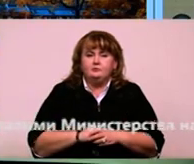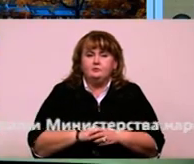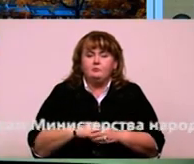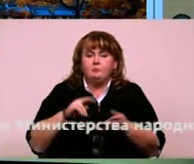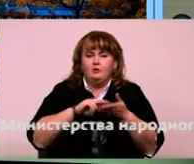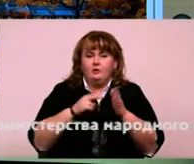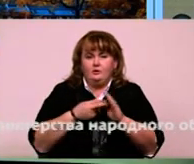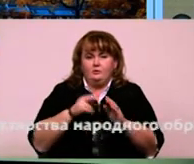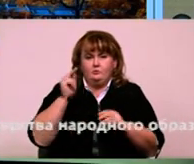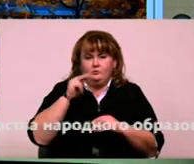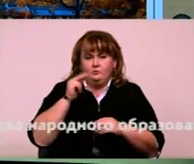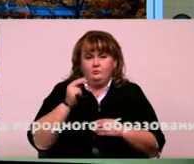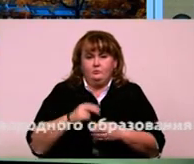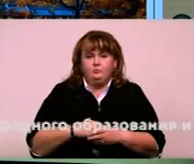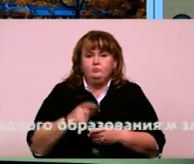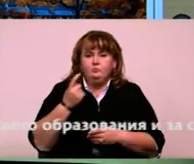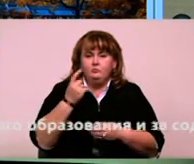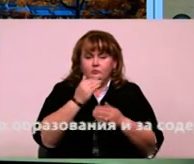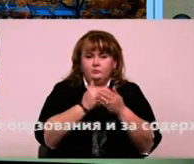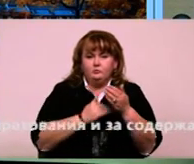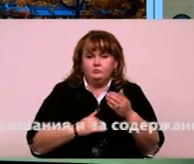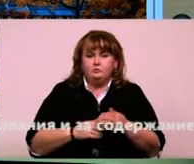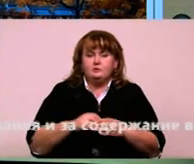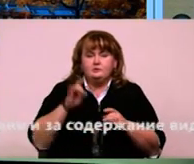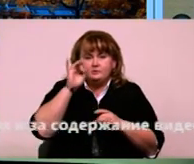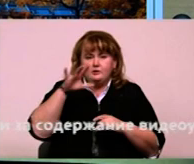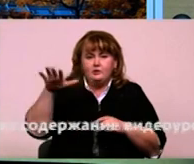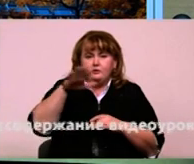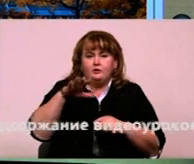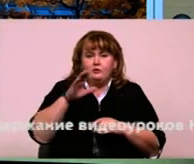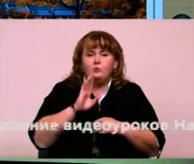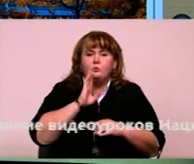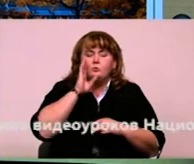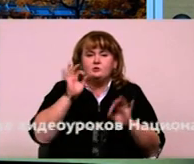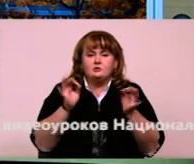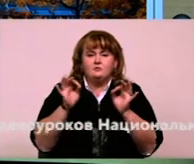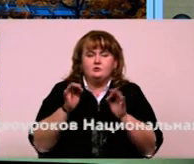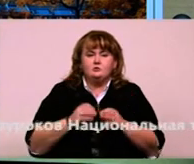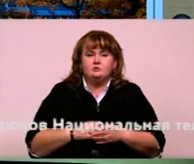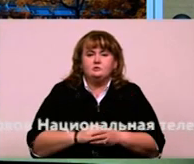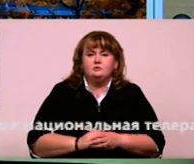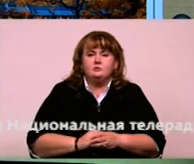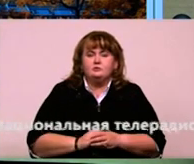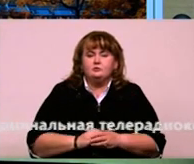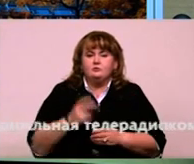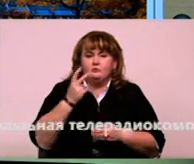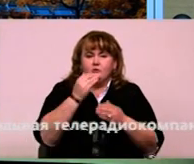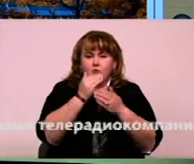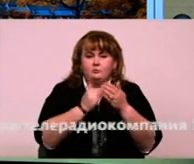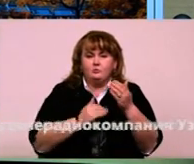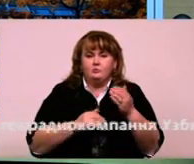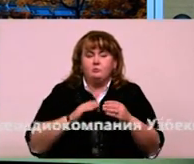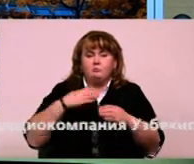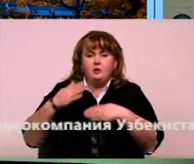План урока. Первый пункт – страна утренней свежести. Второй пункт